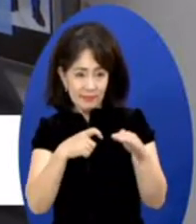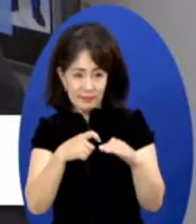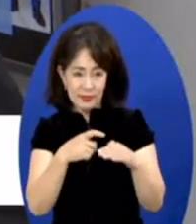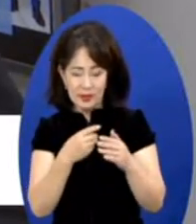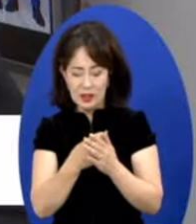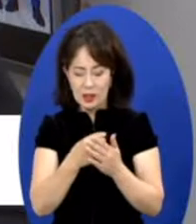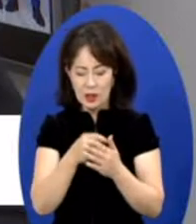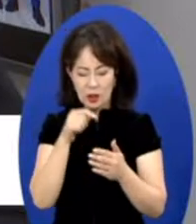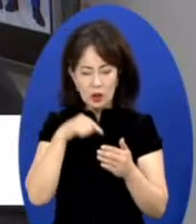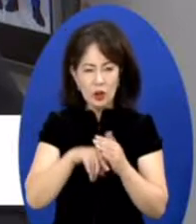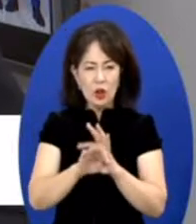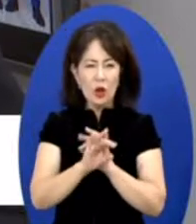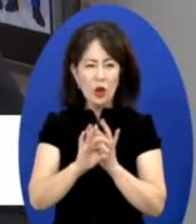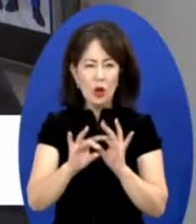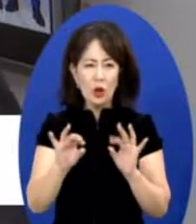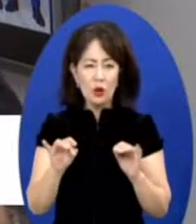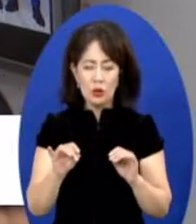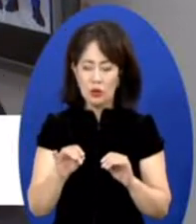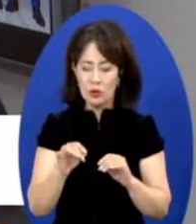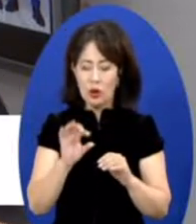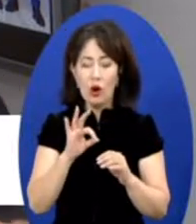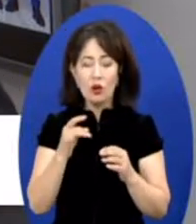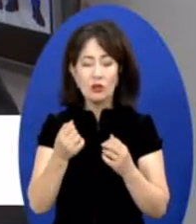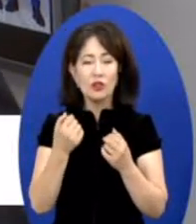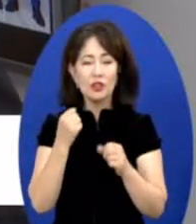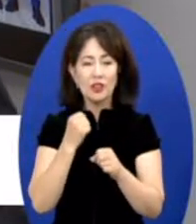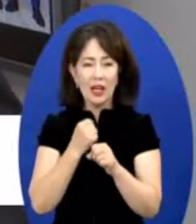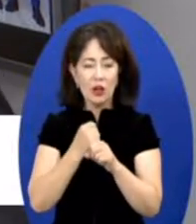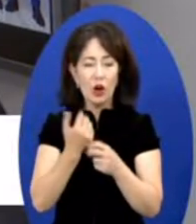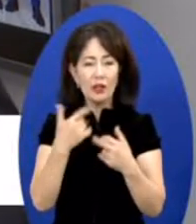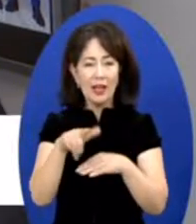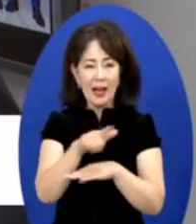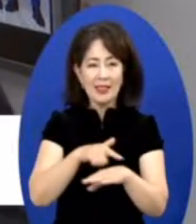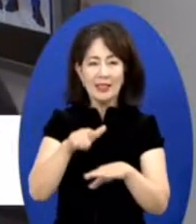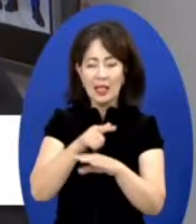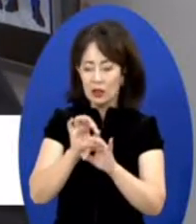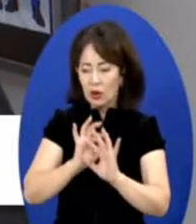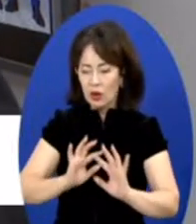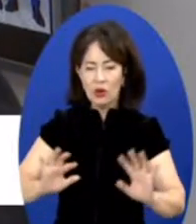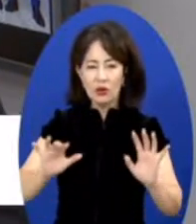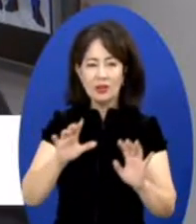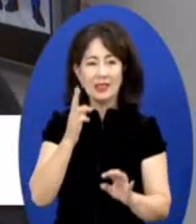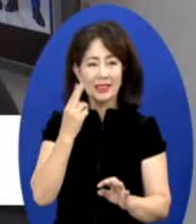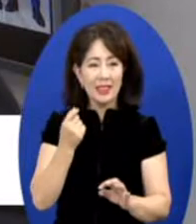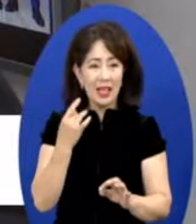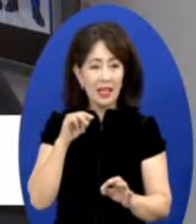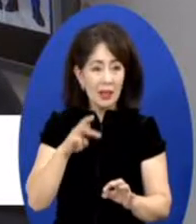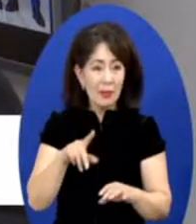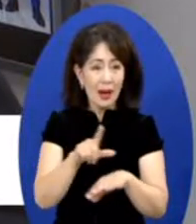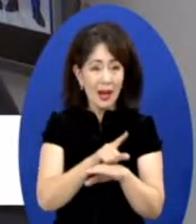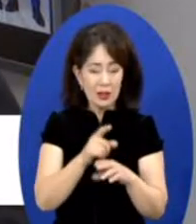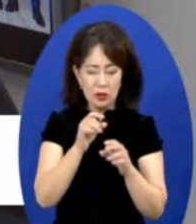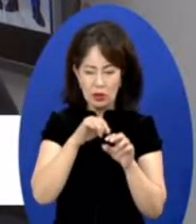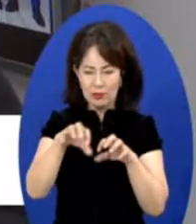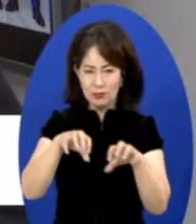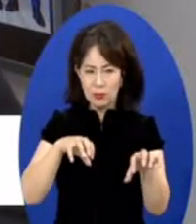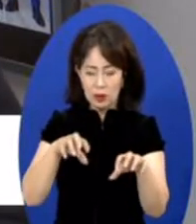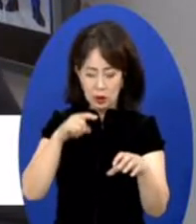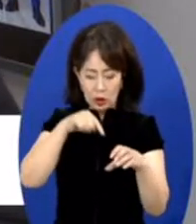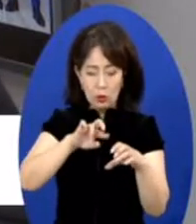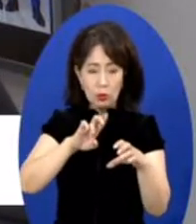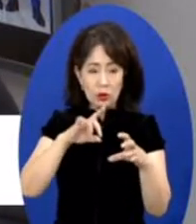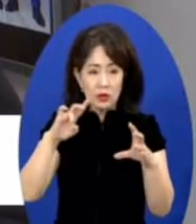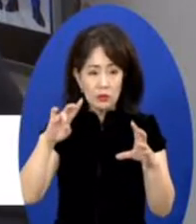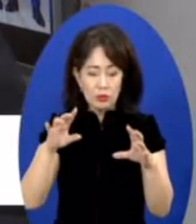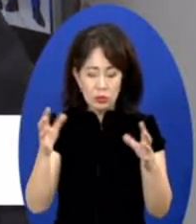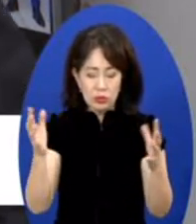чөлөөл тэнд гарч байгаа одоо олон чөлөөл оронтойтой байгаа шүү дээ. Одоо олон газрууд байгаа захин газрууд гэдэг. Тэдгээр дээр байгаа одоо чөлөөл ингээд нэг бүтцэн